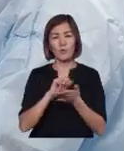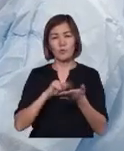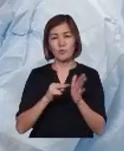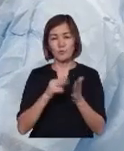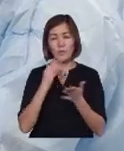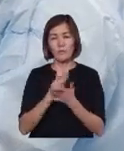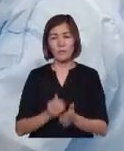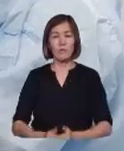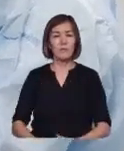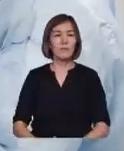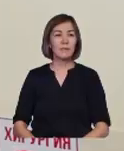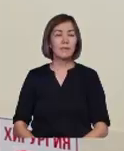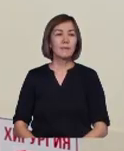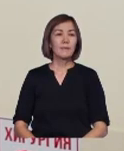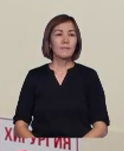жоспарланып отыр.